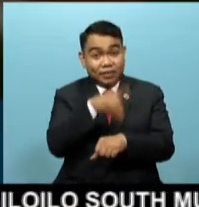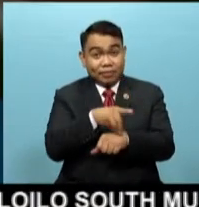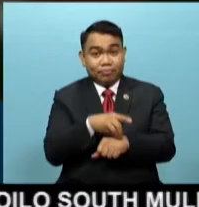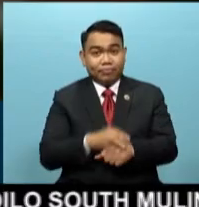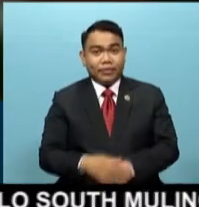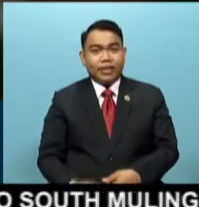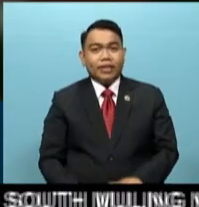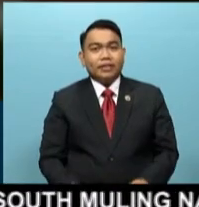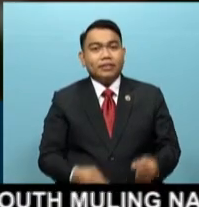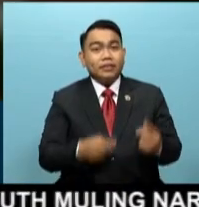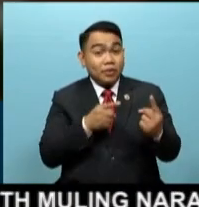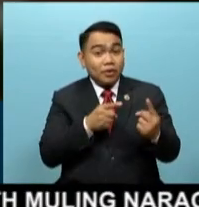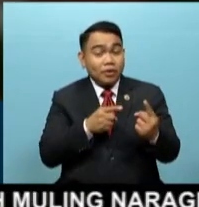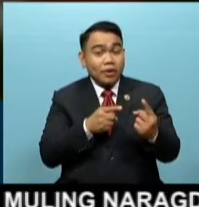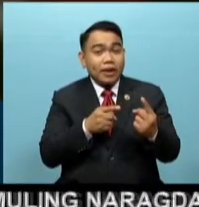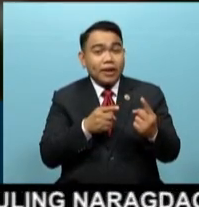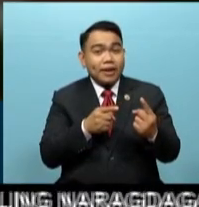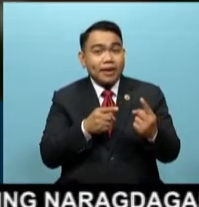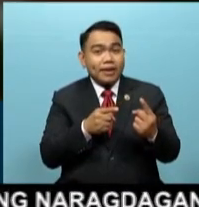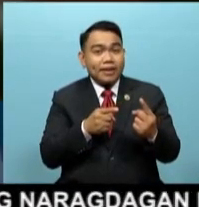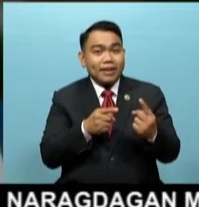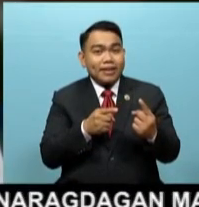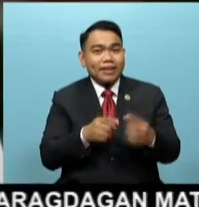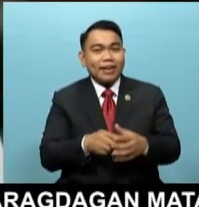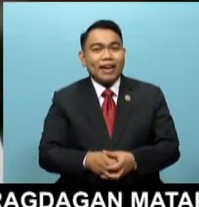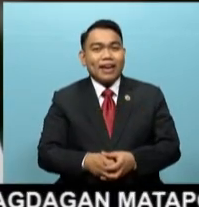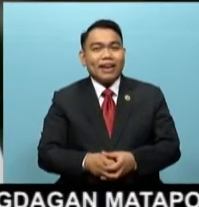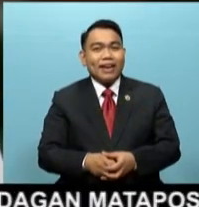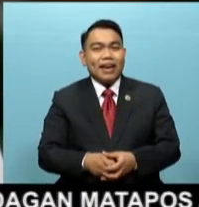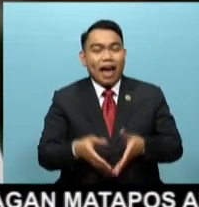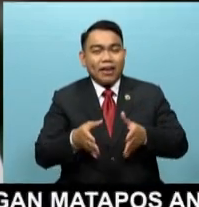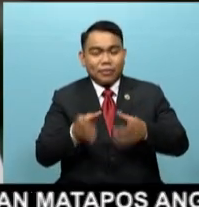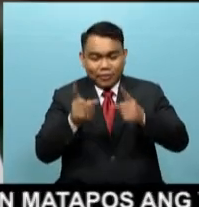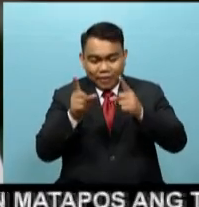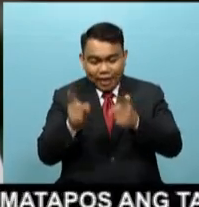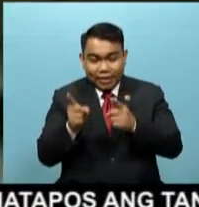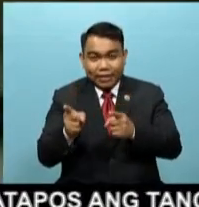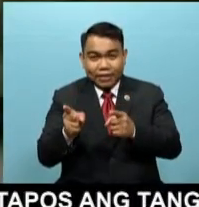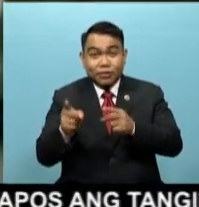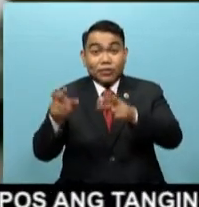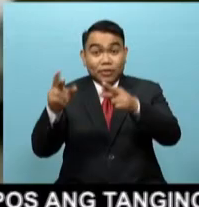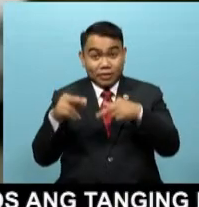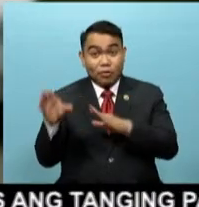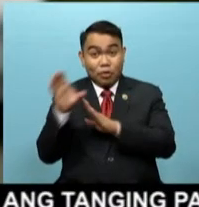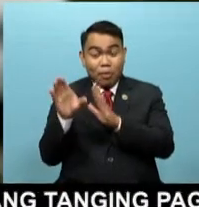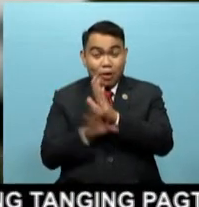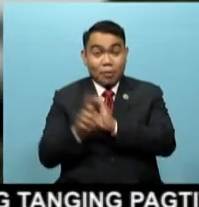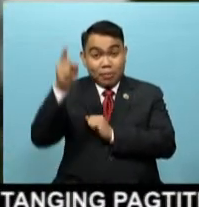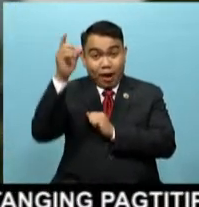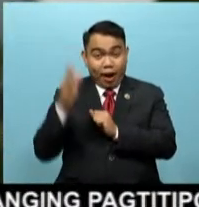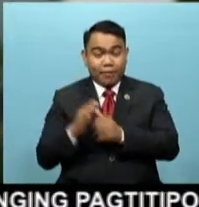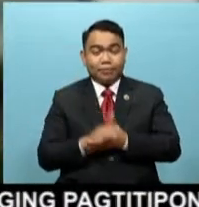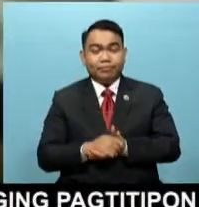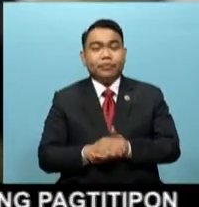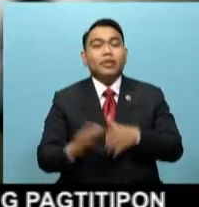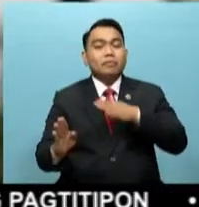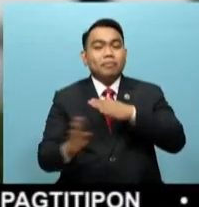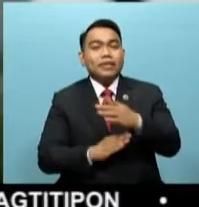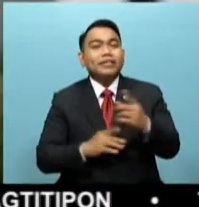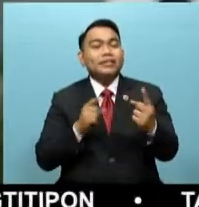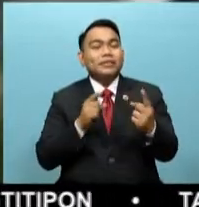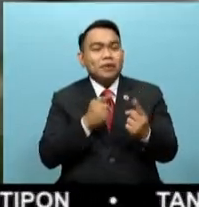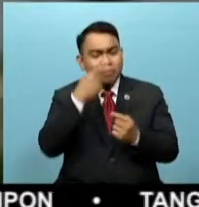si Andrew na makinig sa mga salita ng aking Panginoon Diyos. Ayon kay kapatid na Alejandro,